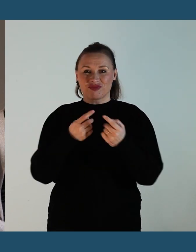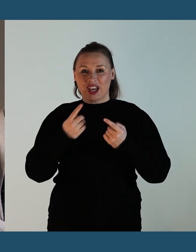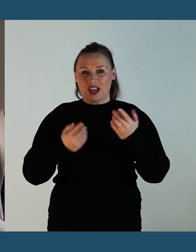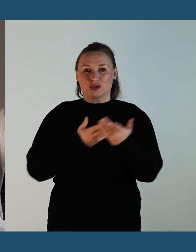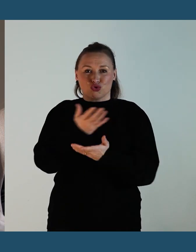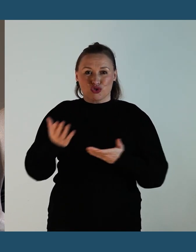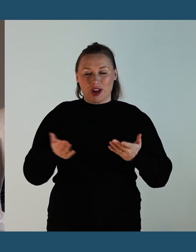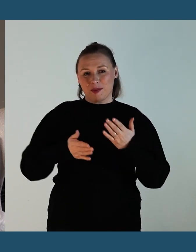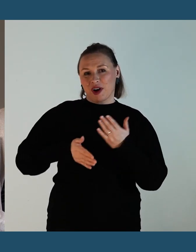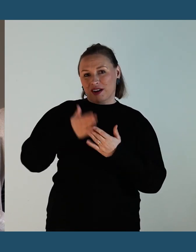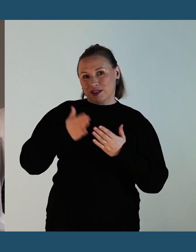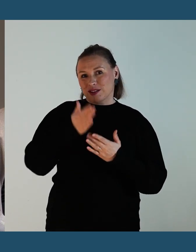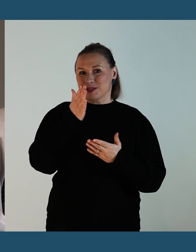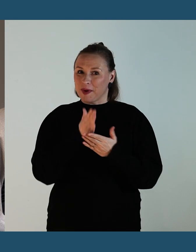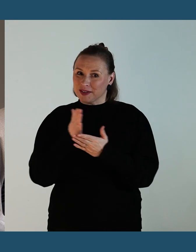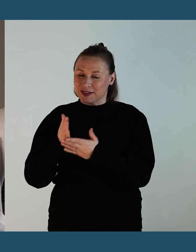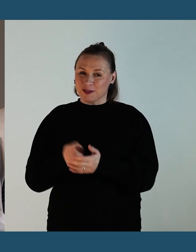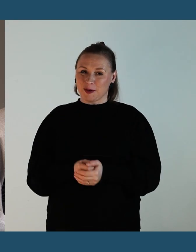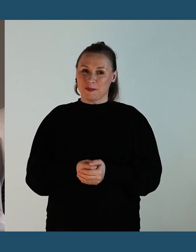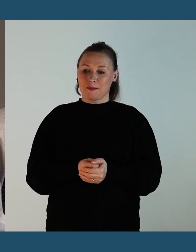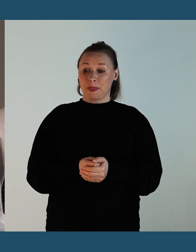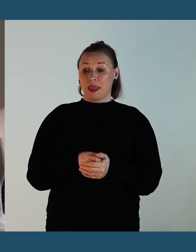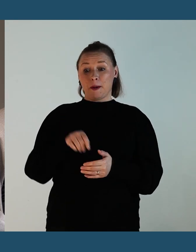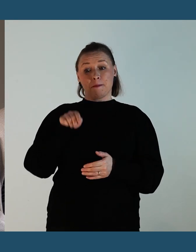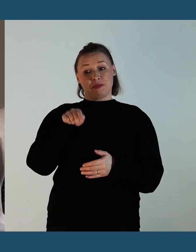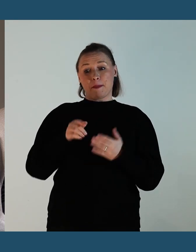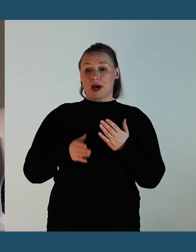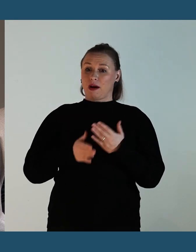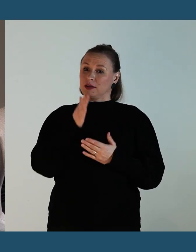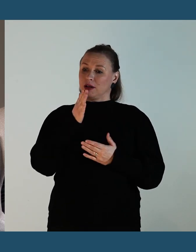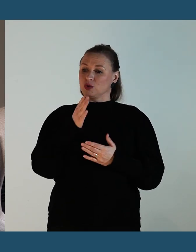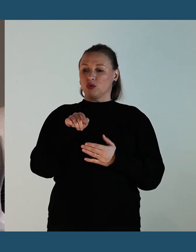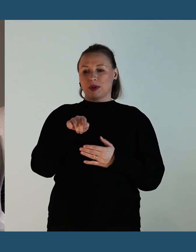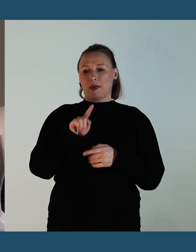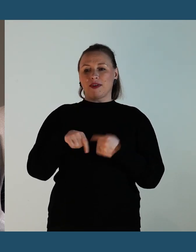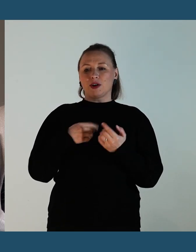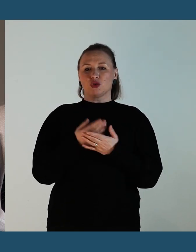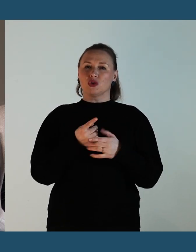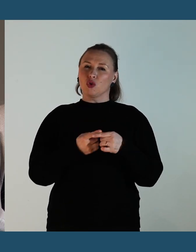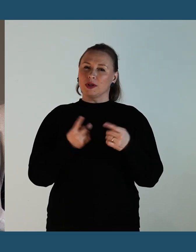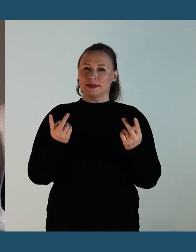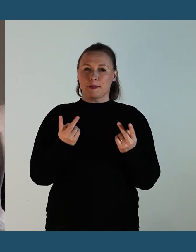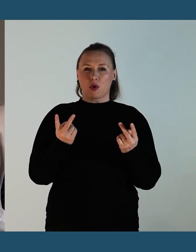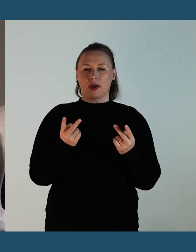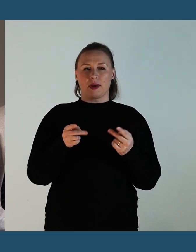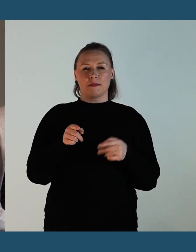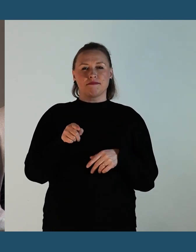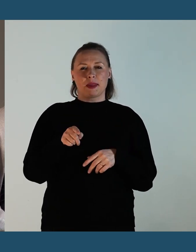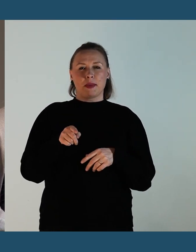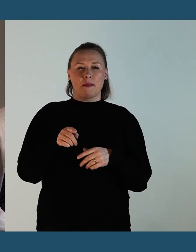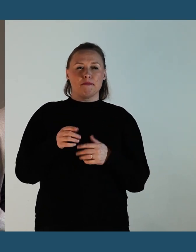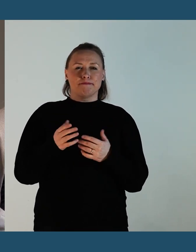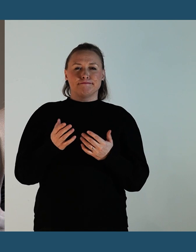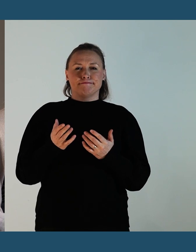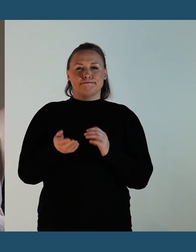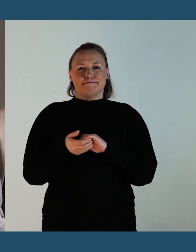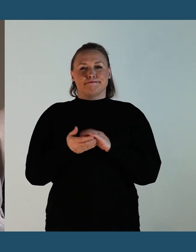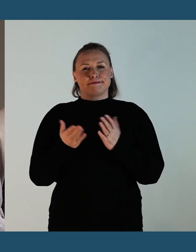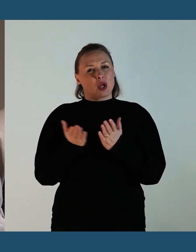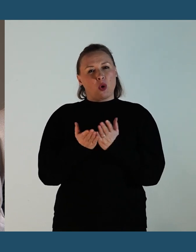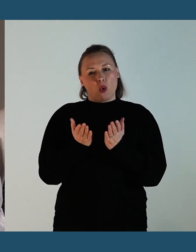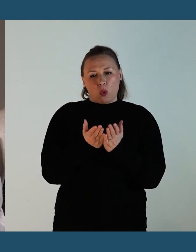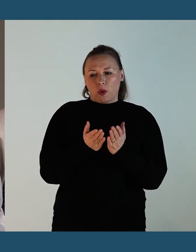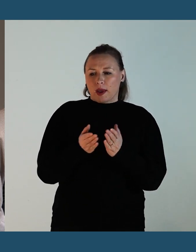Ja tämä olisi niin kuin semmoinen ratkaisu, joka tietenkin se lähtee näiden niin kuin koulujen ja